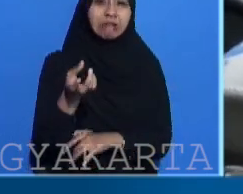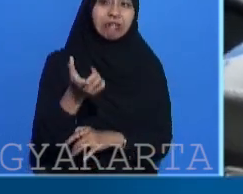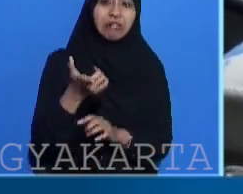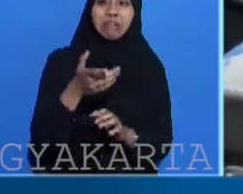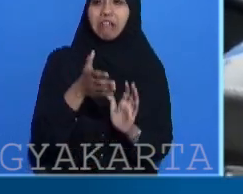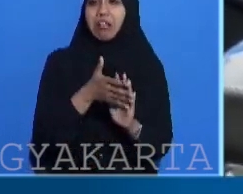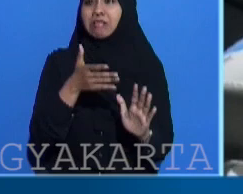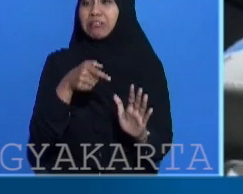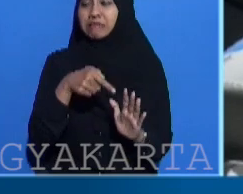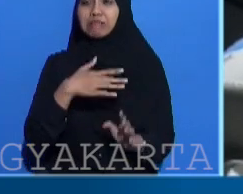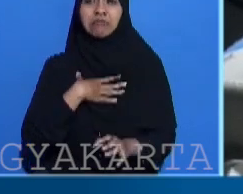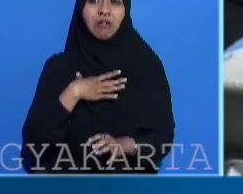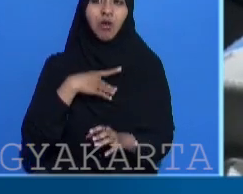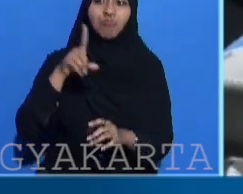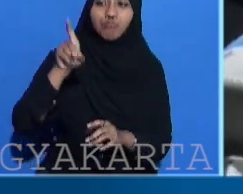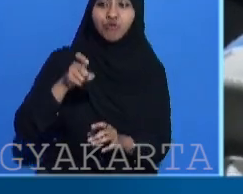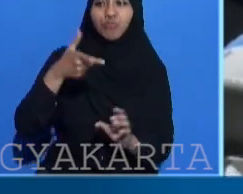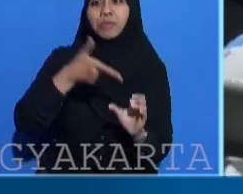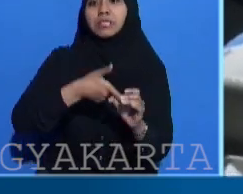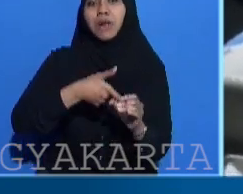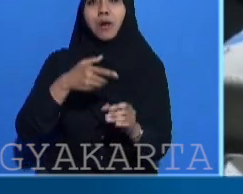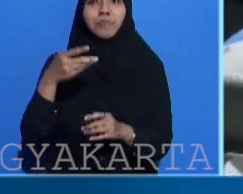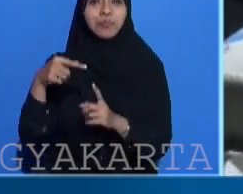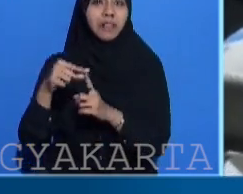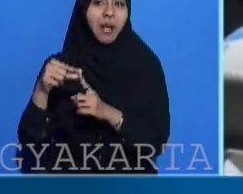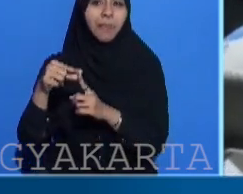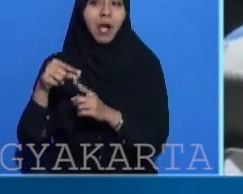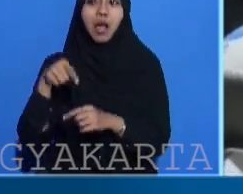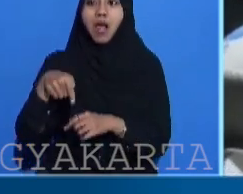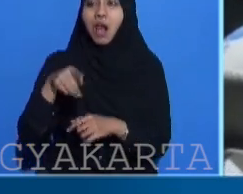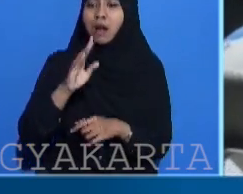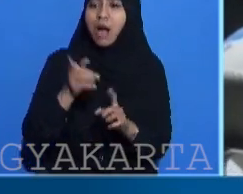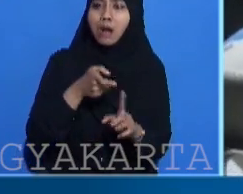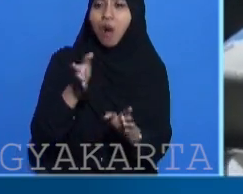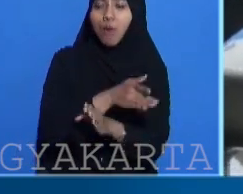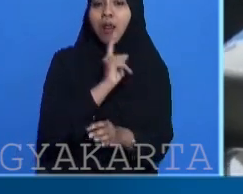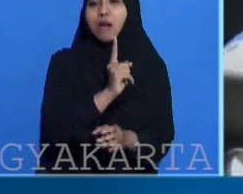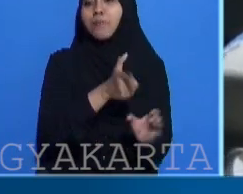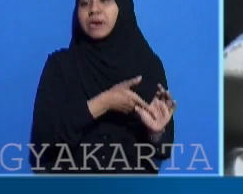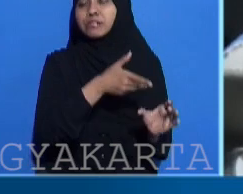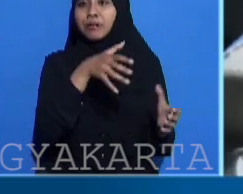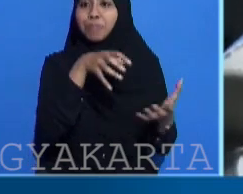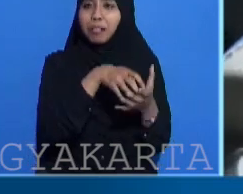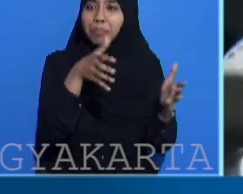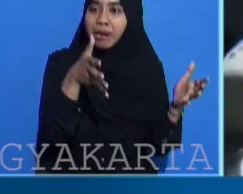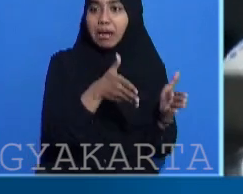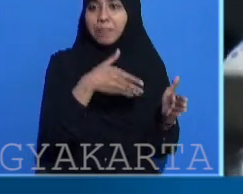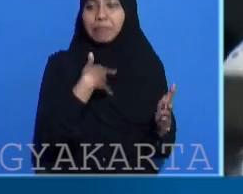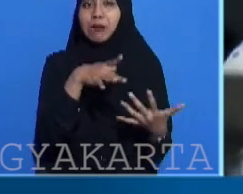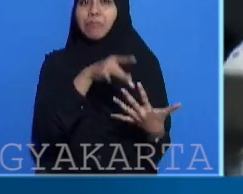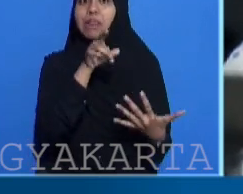kebutuhannya cuman Pertamax ini aja jadi memang sejak saya tahu ada ini saya ke sini jadi